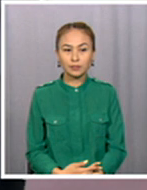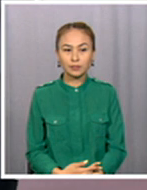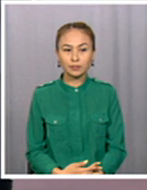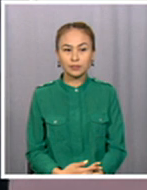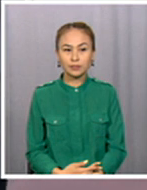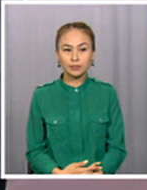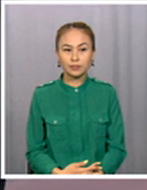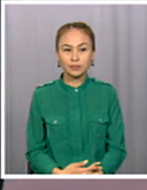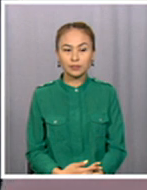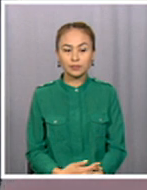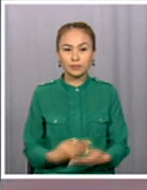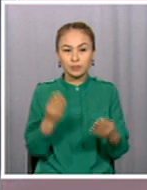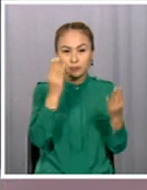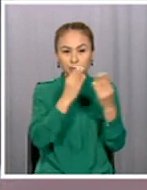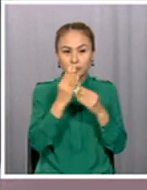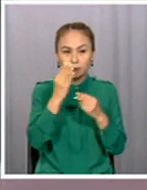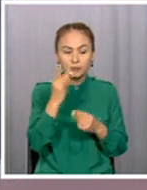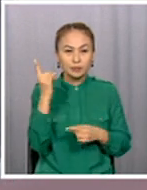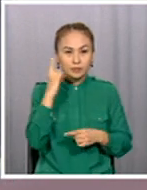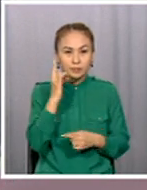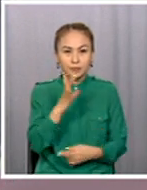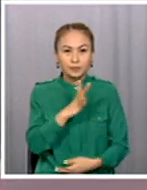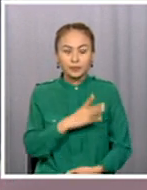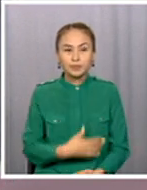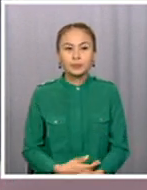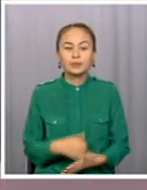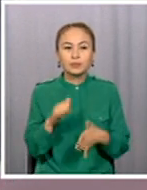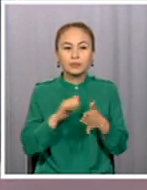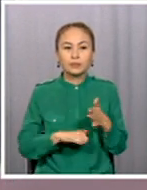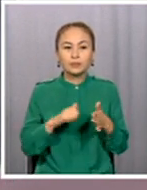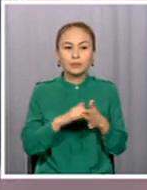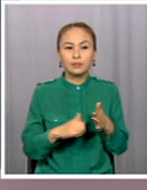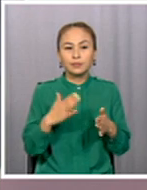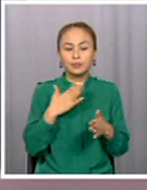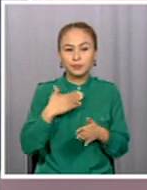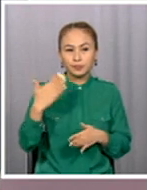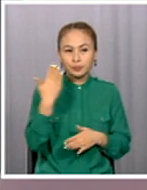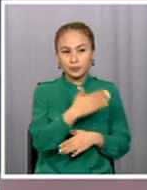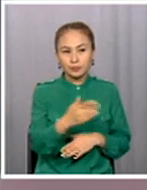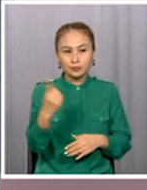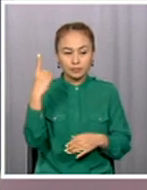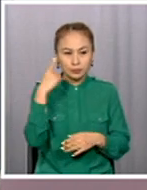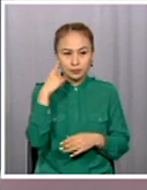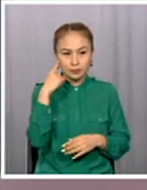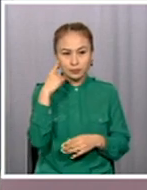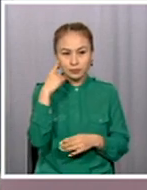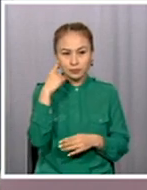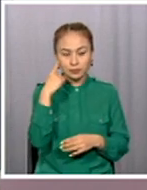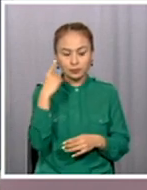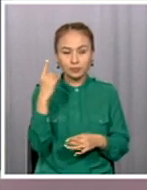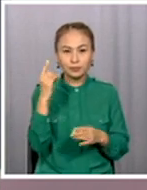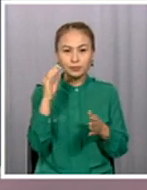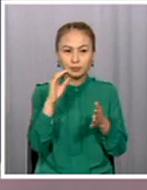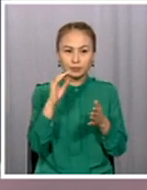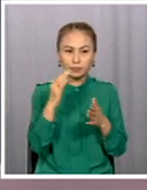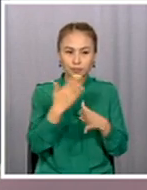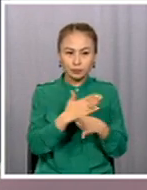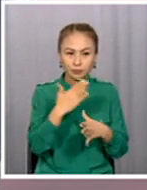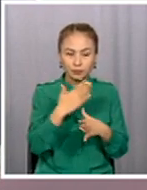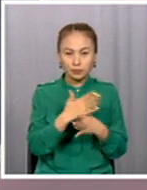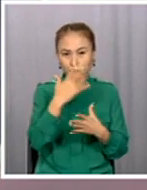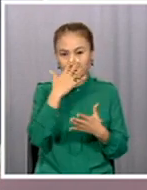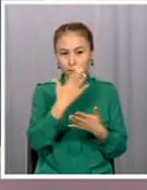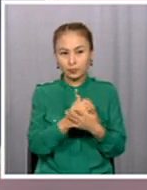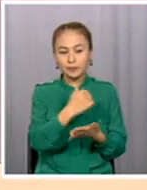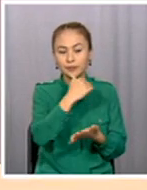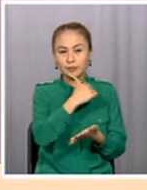Әрине жасанды дыбыс болды. Себебі біз ол дыбыстарды заттардың көмегімен өзіміз